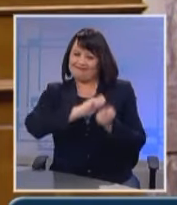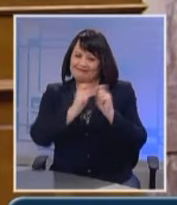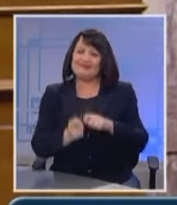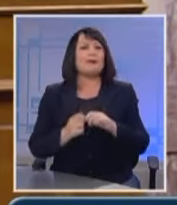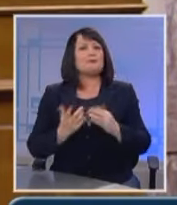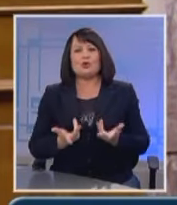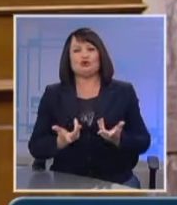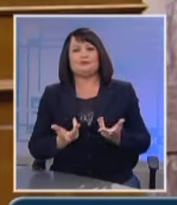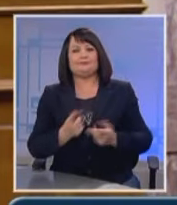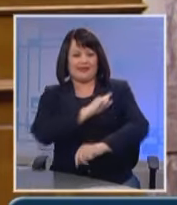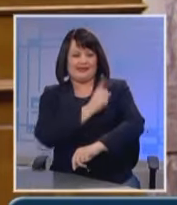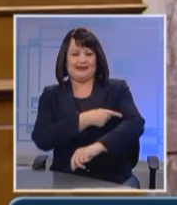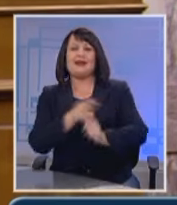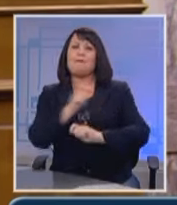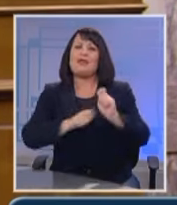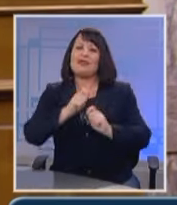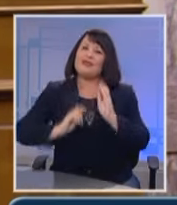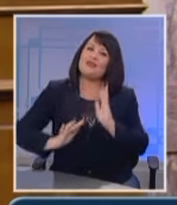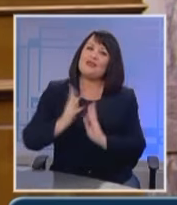επίσης σε δύναμη δημιουργίας.